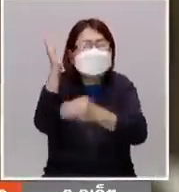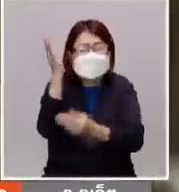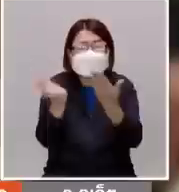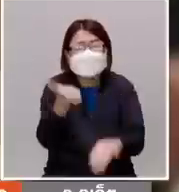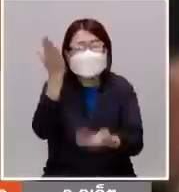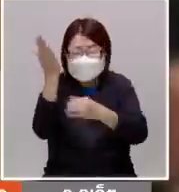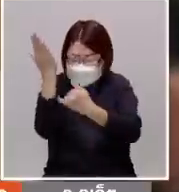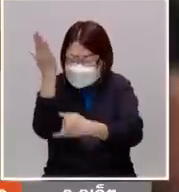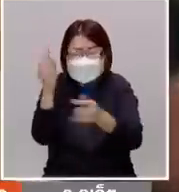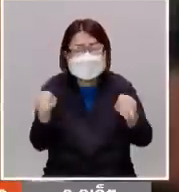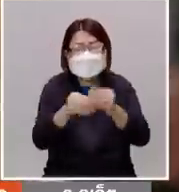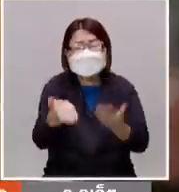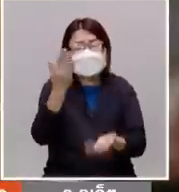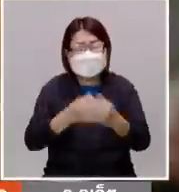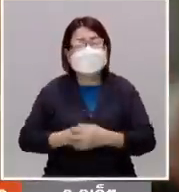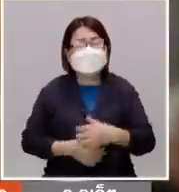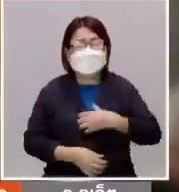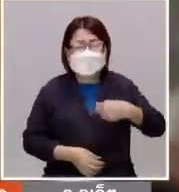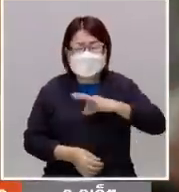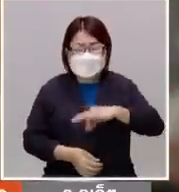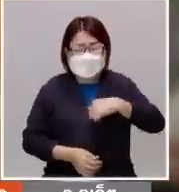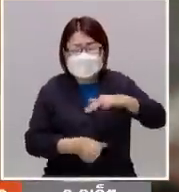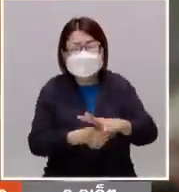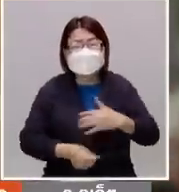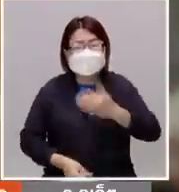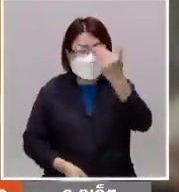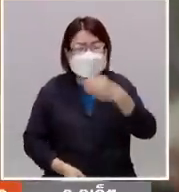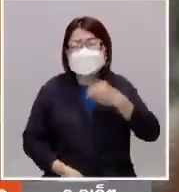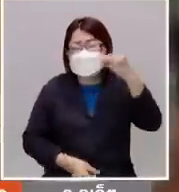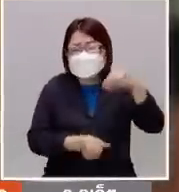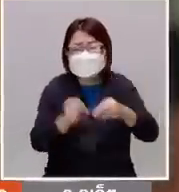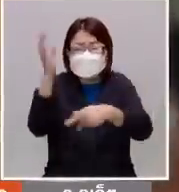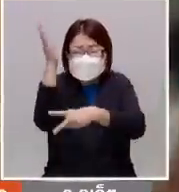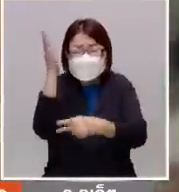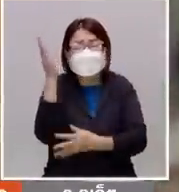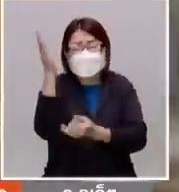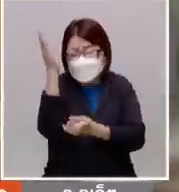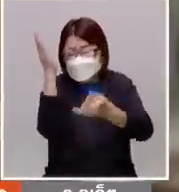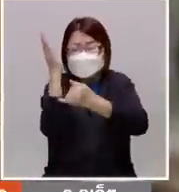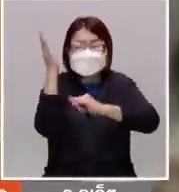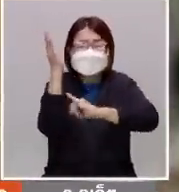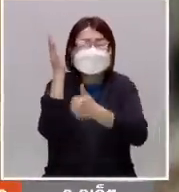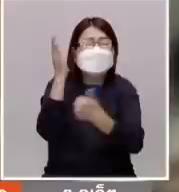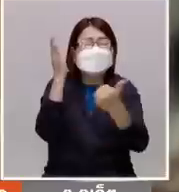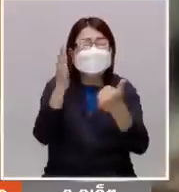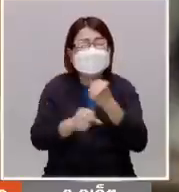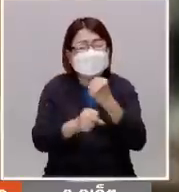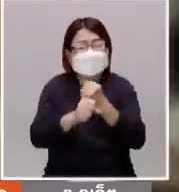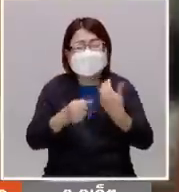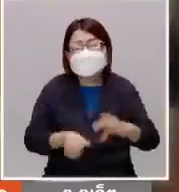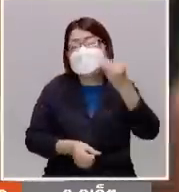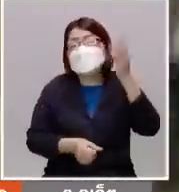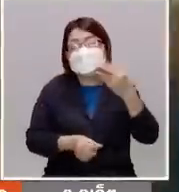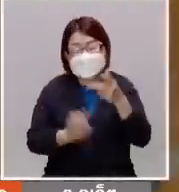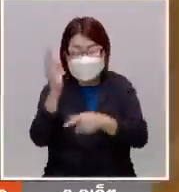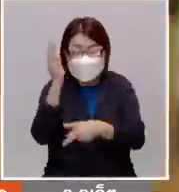ราะบางคนต้องการที่จะกลับบ้านตนเองในพื้นที่จังหวัดภูเก็ตค่ะหรือว่าบางคนก็ออกไปทำธุระข้างนอกในนอกพื้นที่แล้วก็อยากจะกลับเข้าม